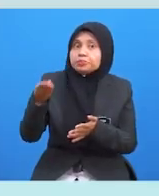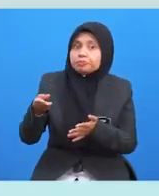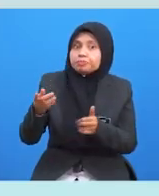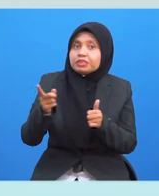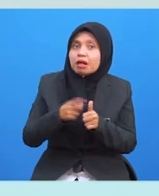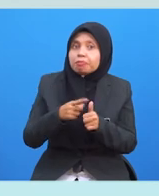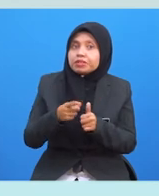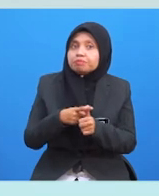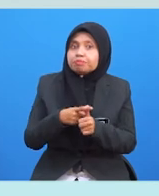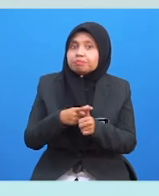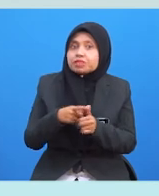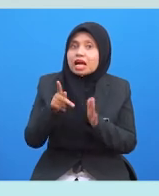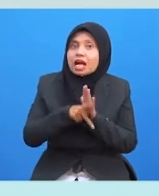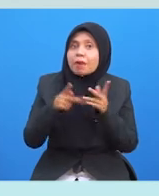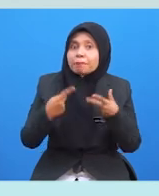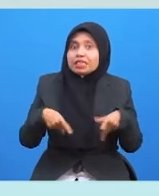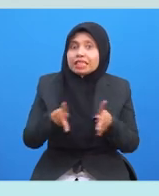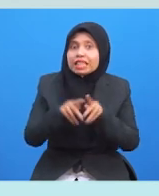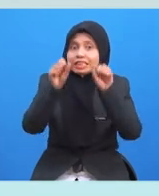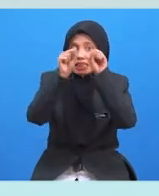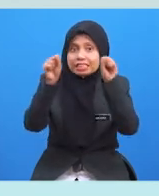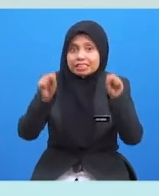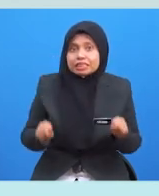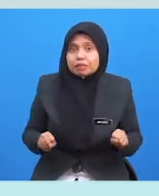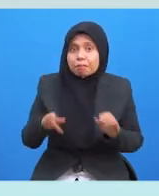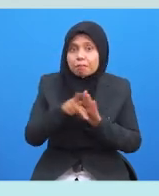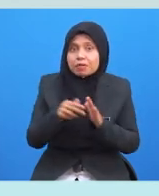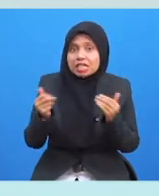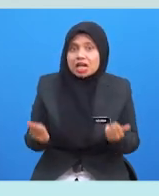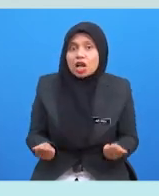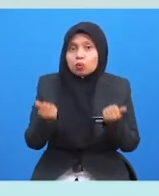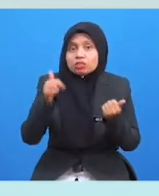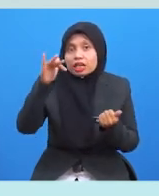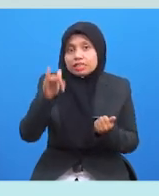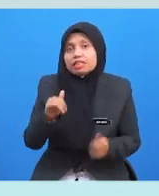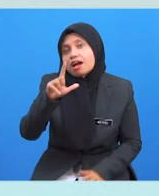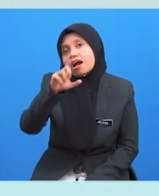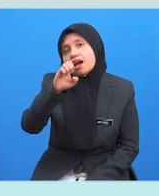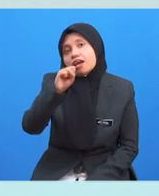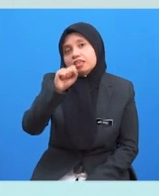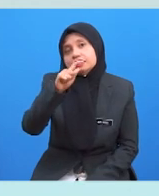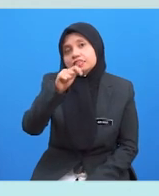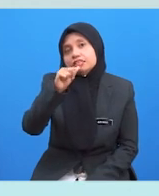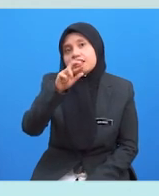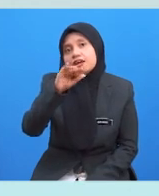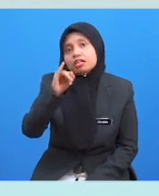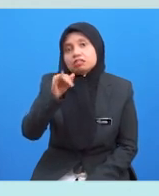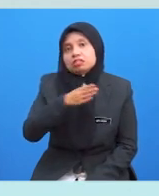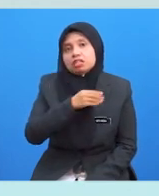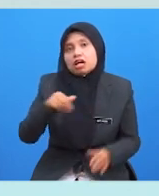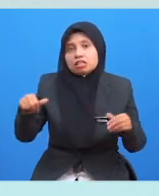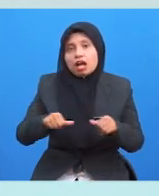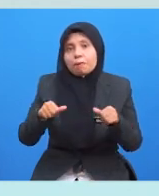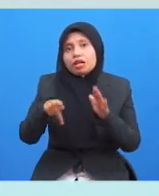perkara iaitu kepentingan sistem pengangkutan yang lestari dan